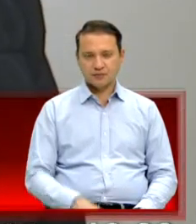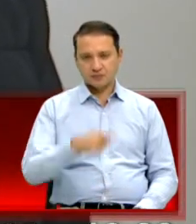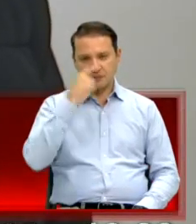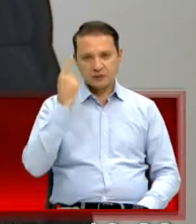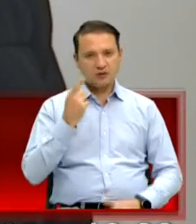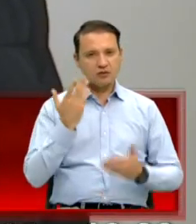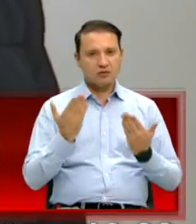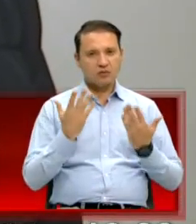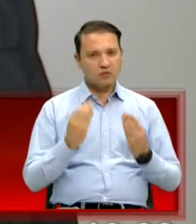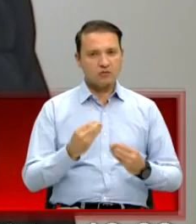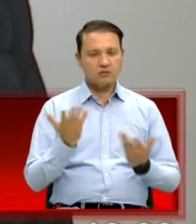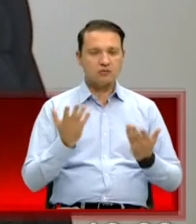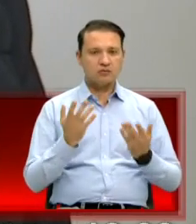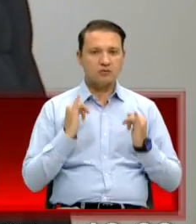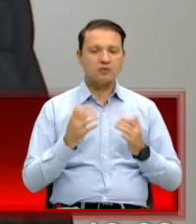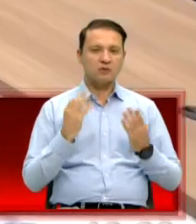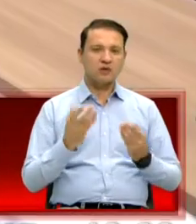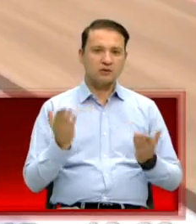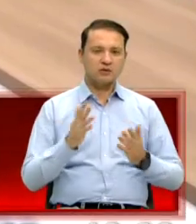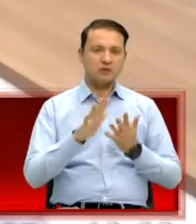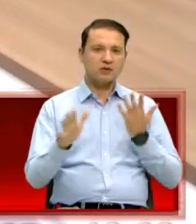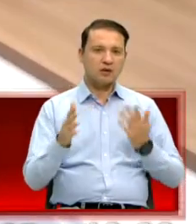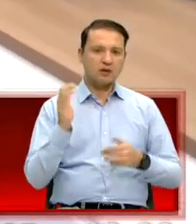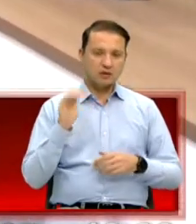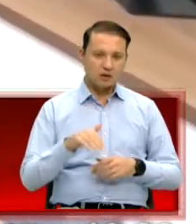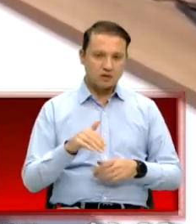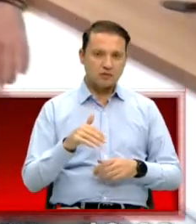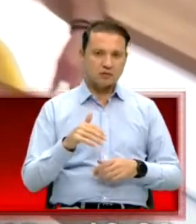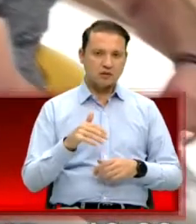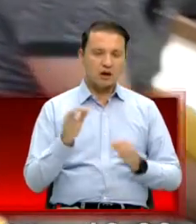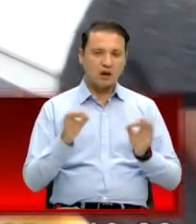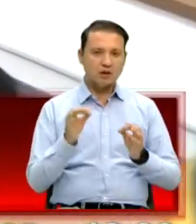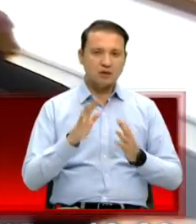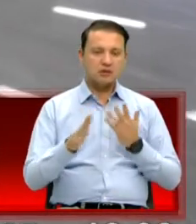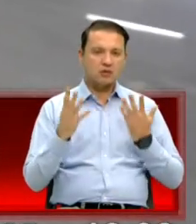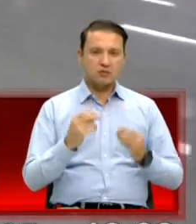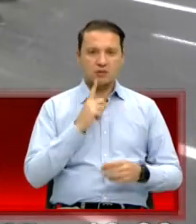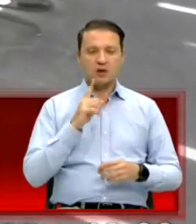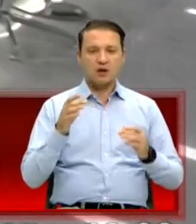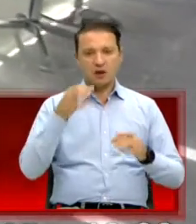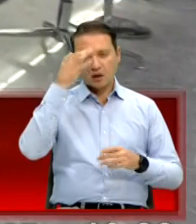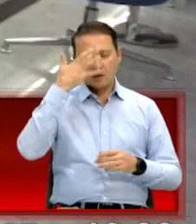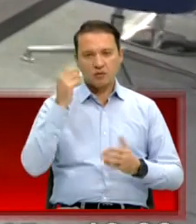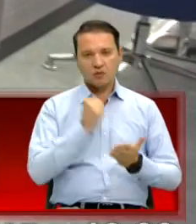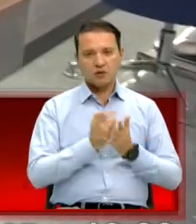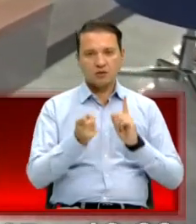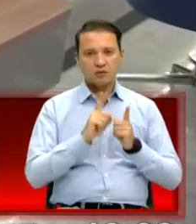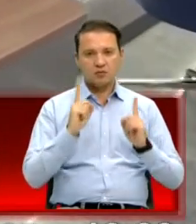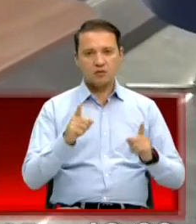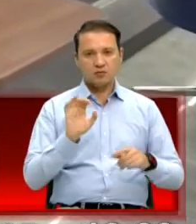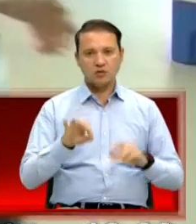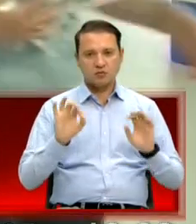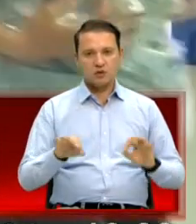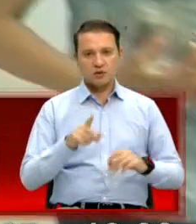İnşallah olur ve perişan olmayız. Sıramız geldiğinde, yani erken sıra gelir bize. Hastanelerde onaylı randevu dönemi